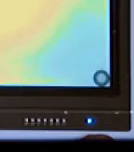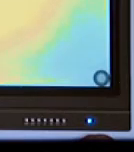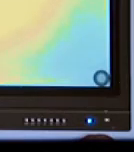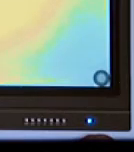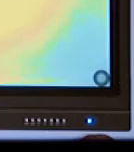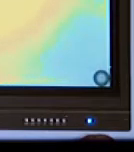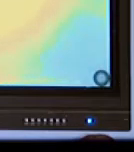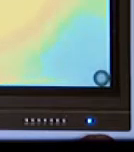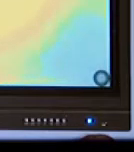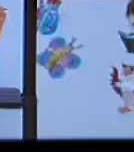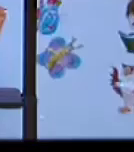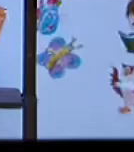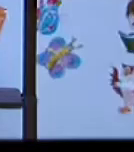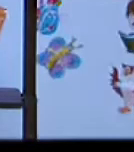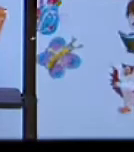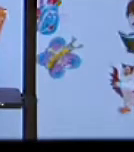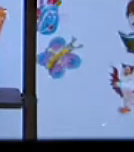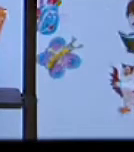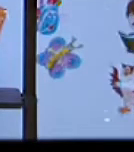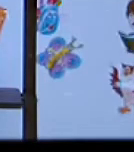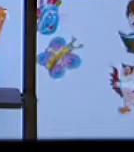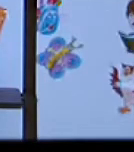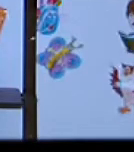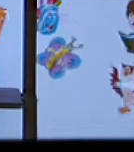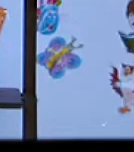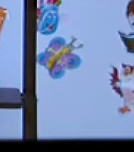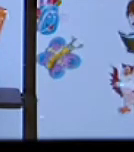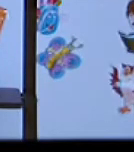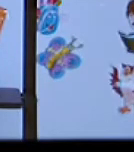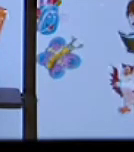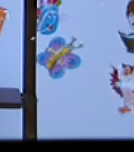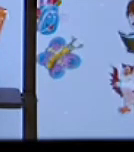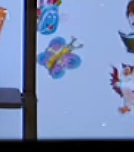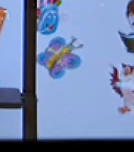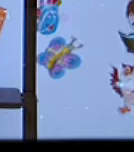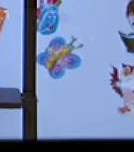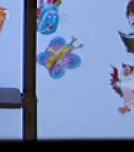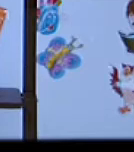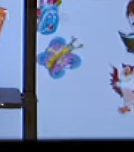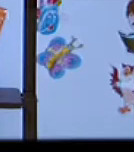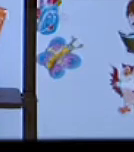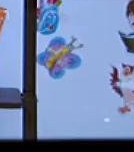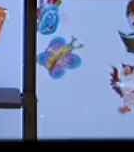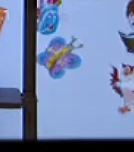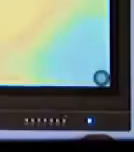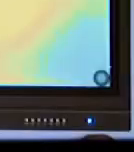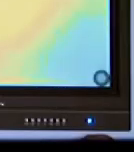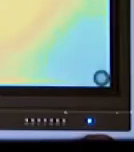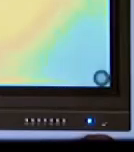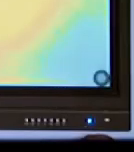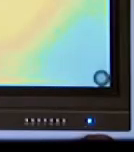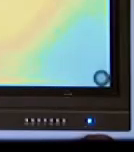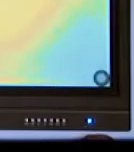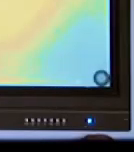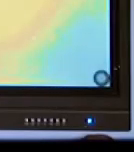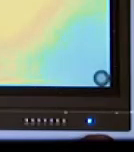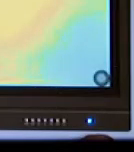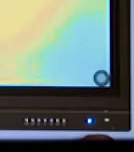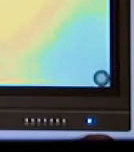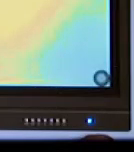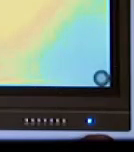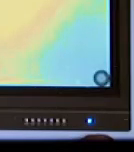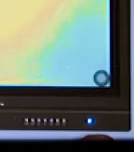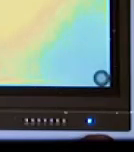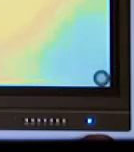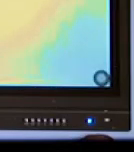You know that it's phone conversation. Вы знаете прекрасно, что это диалог по телефону. So, can I talk to Anne, please?